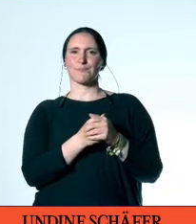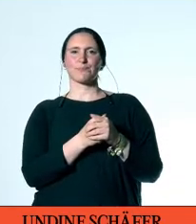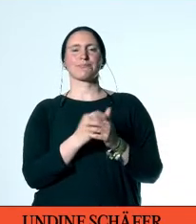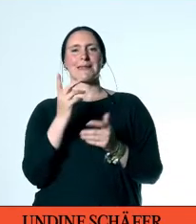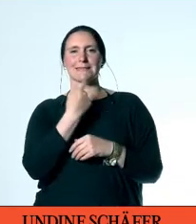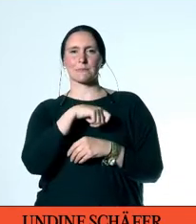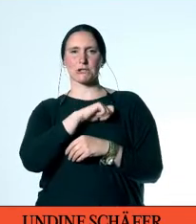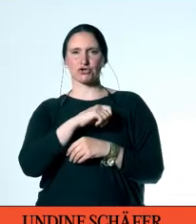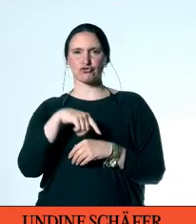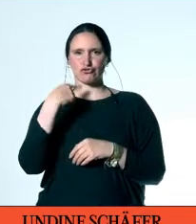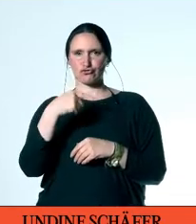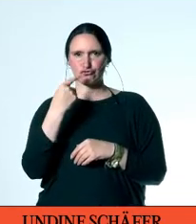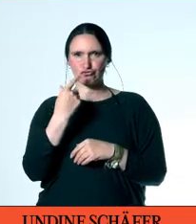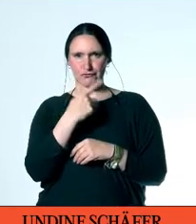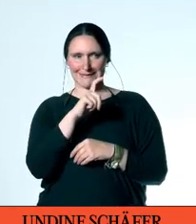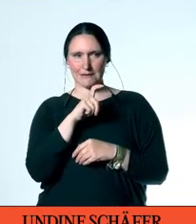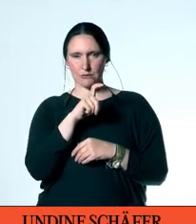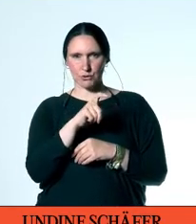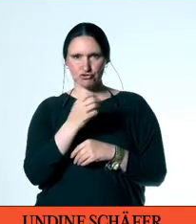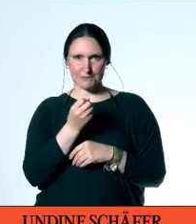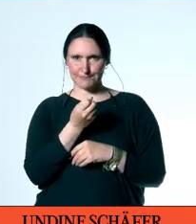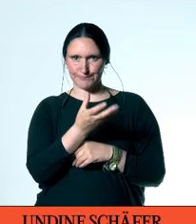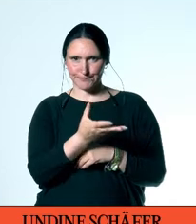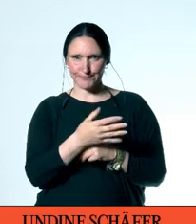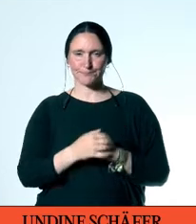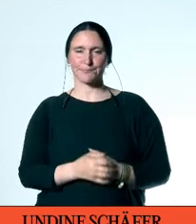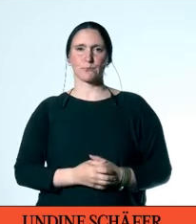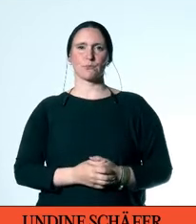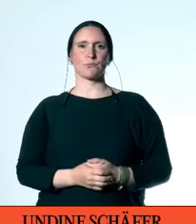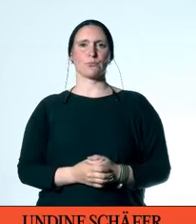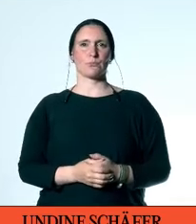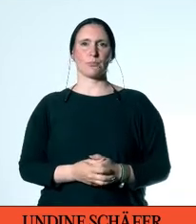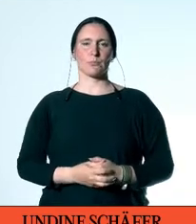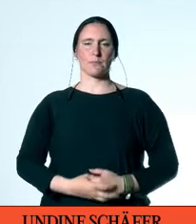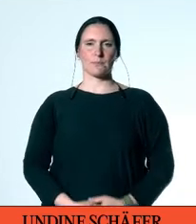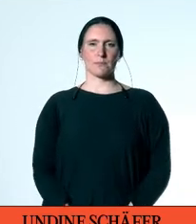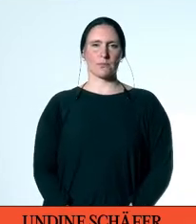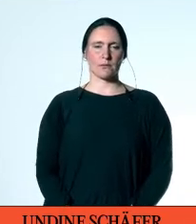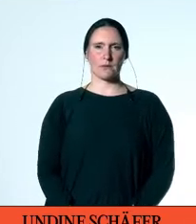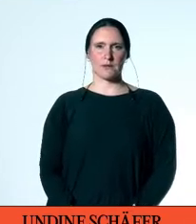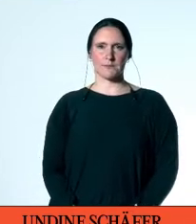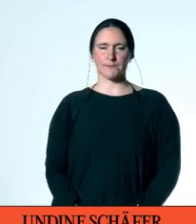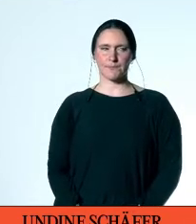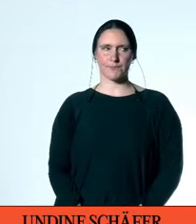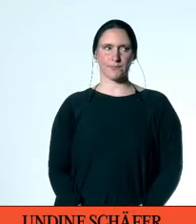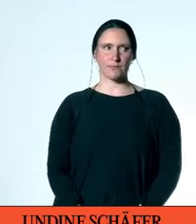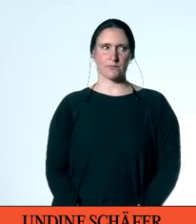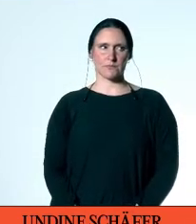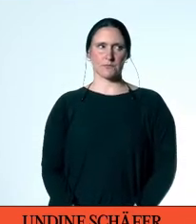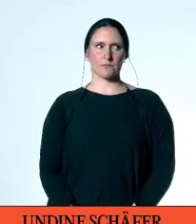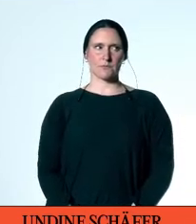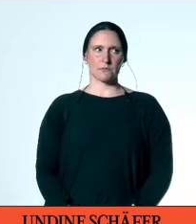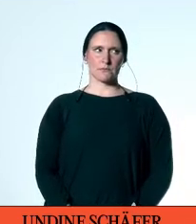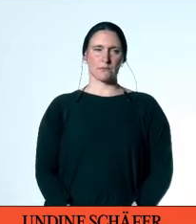Herzlich willkommen, Paula. Vielleicht kannst du dich vorstellen und uns etwas erzählen über die Arbeit von Mareya. Wie kommt ihr zusammen?